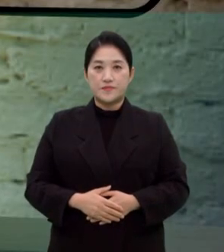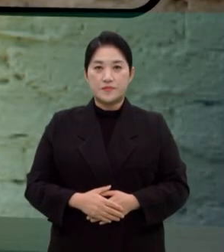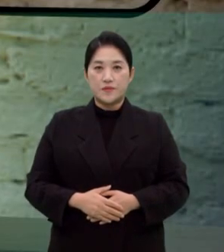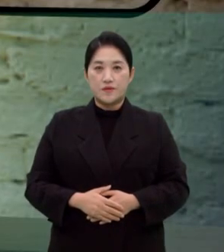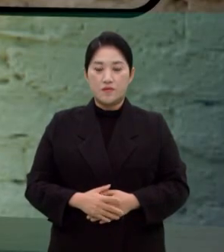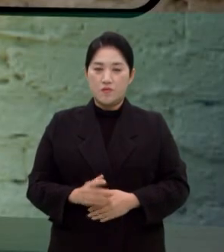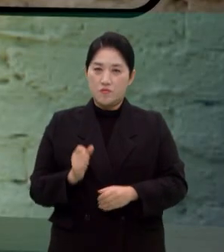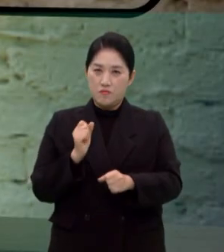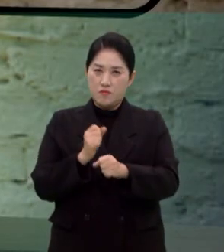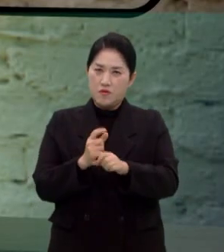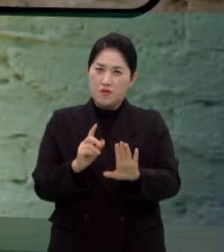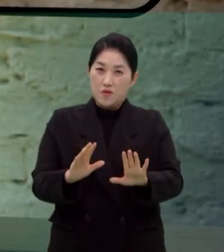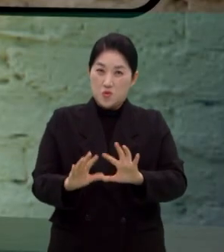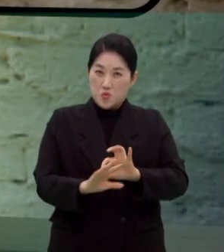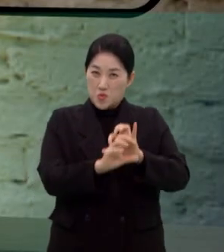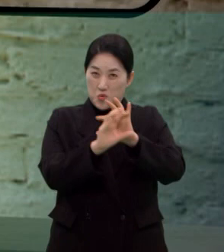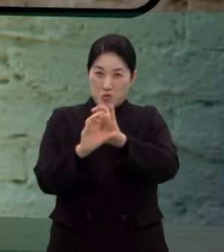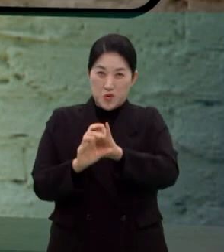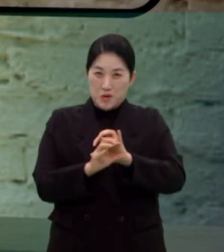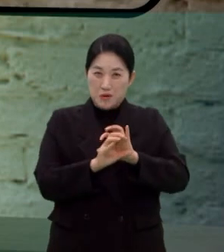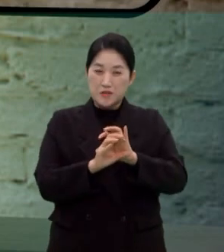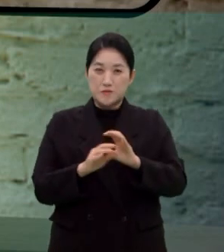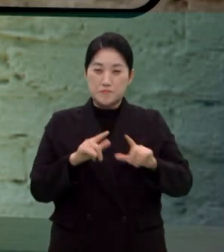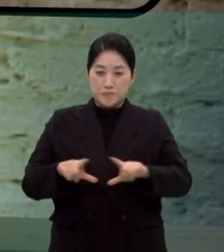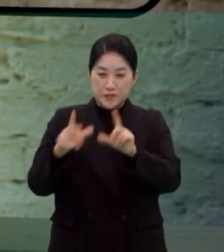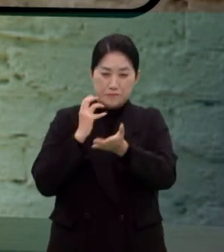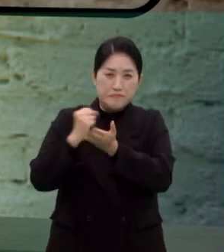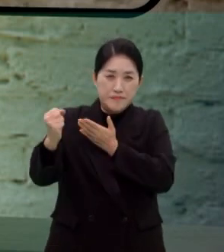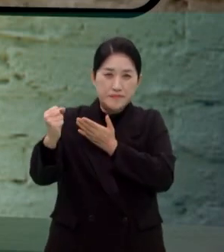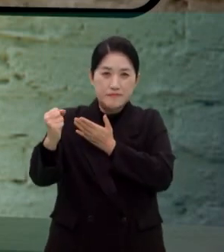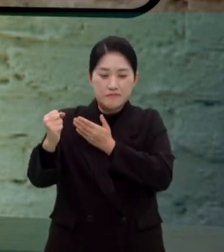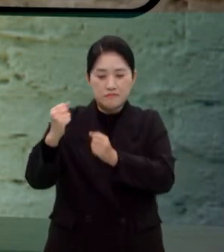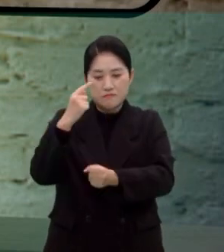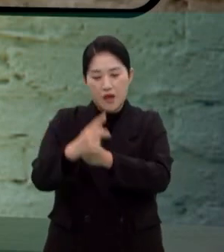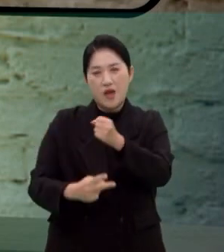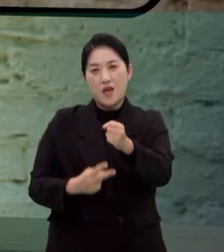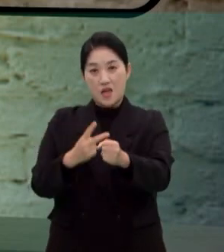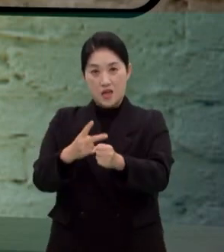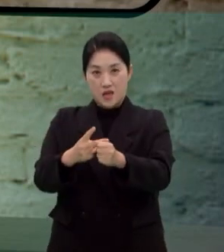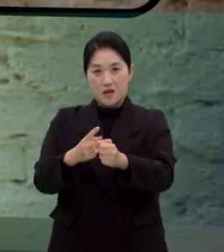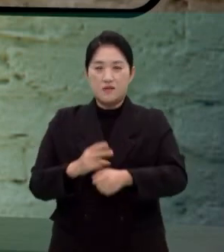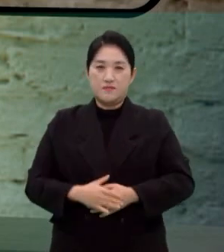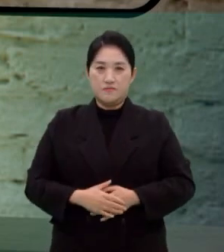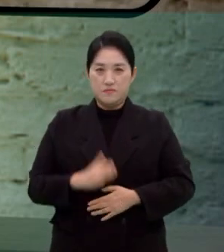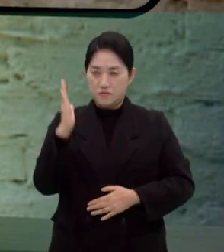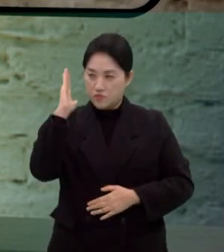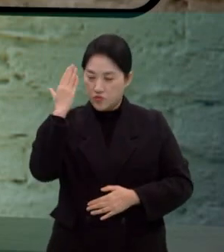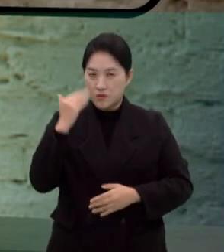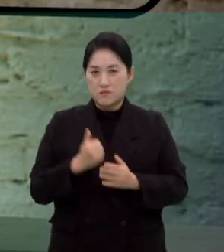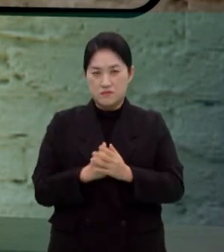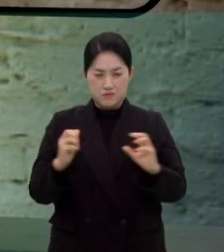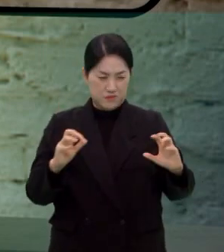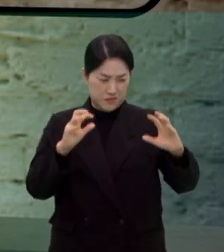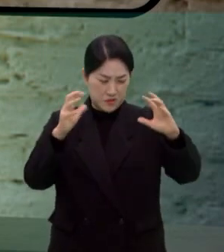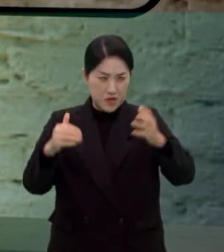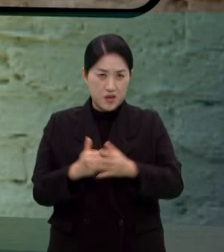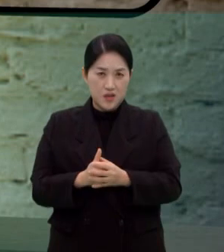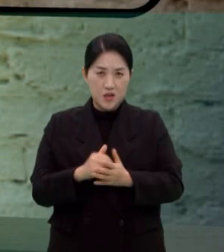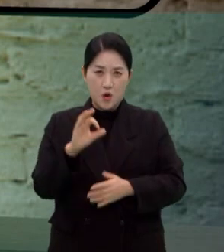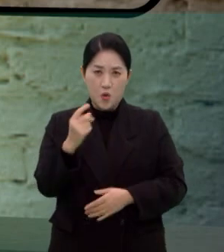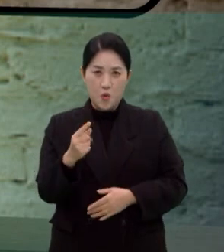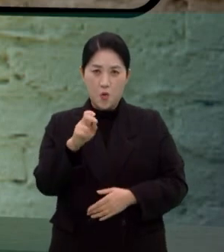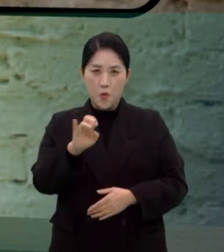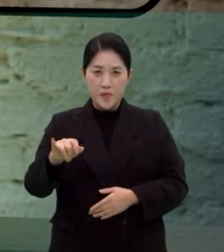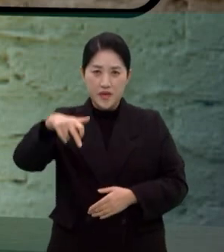어느덧 코로나가 우리의 일상을 앗아간 지 2년이 흘렀습니다. 최근 세계적인 오미크론 유행에